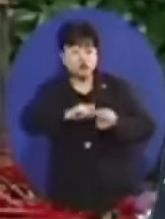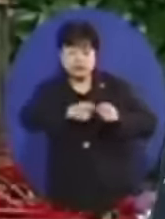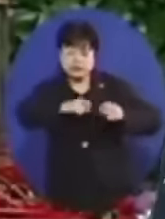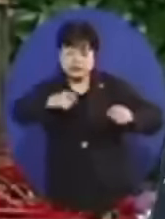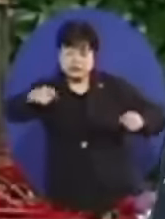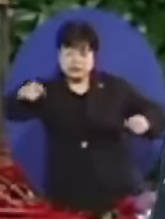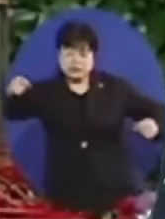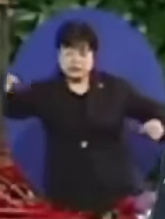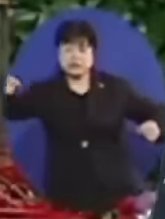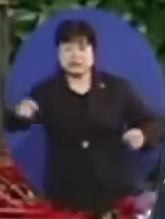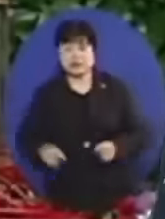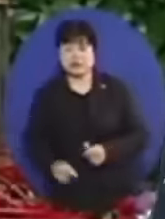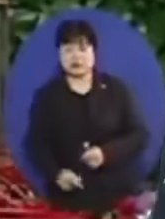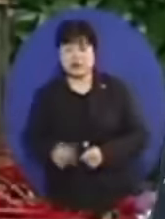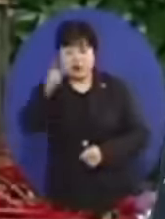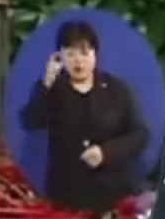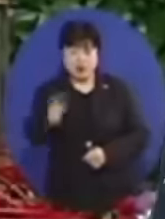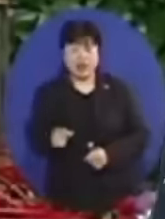생각의 말뚝을 튼튼히 하고